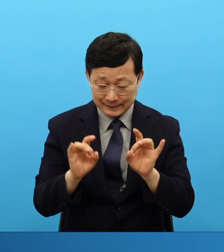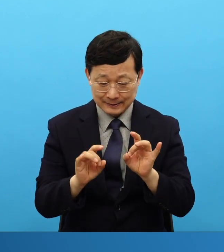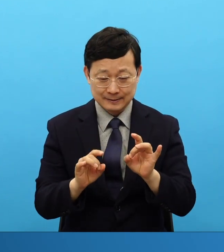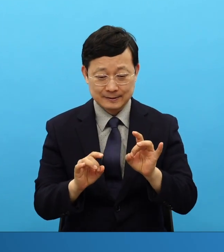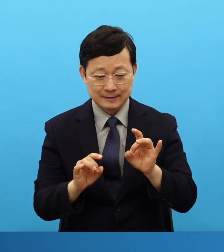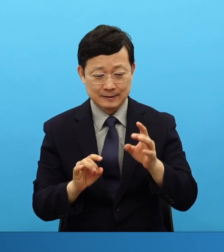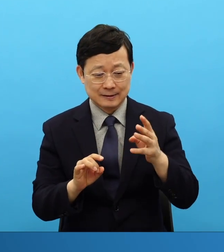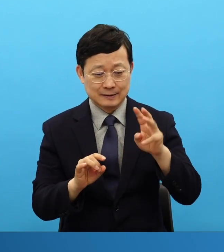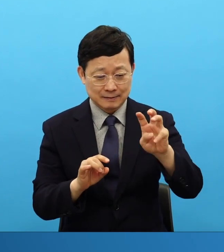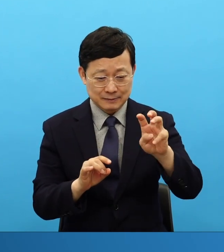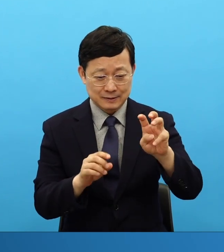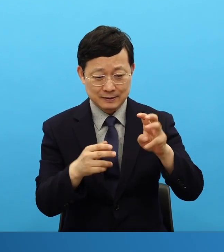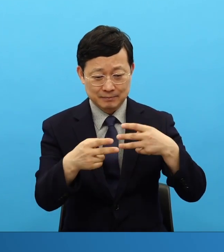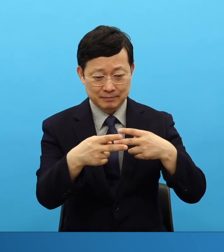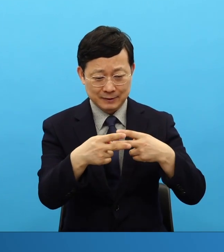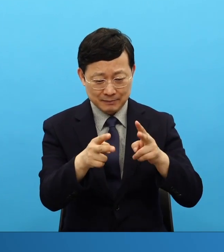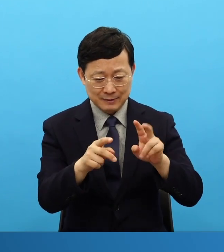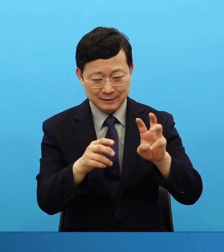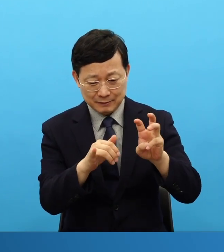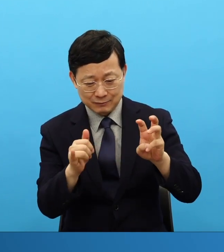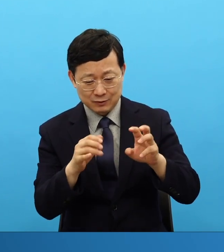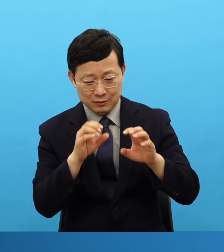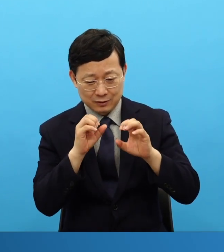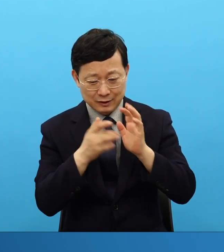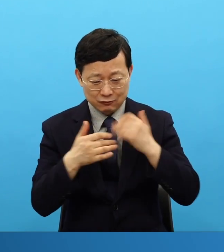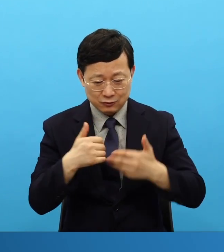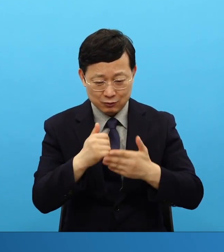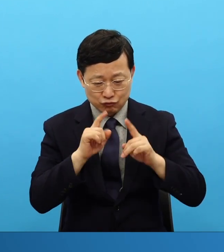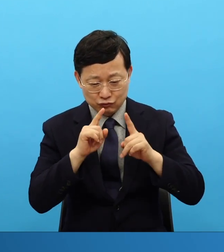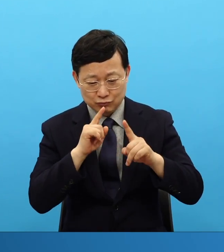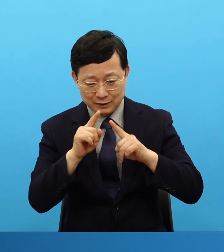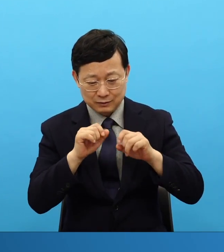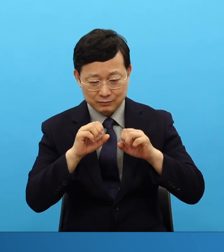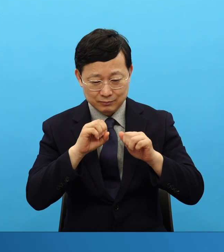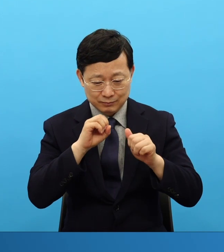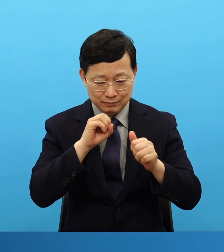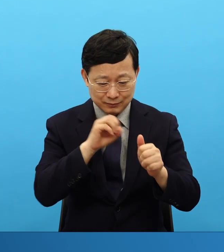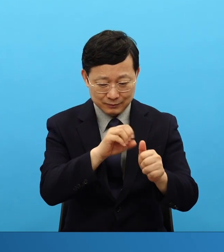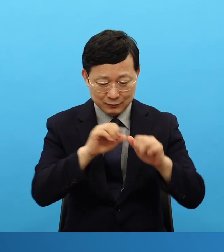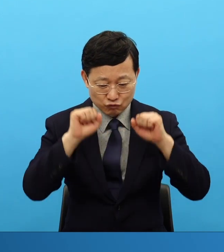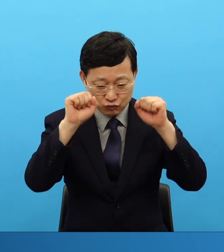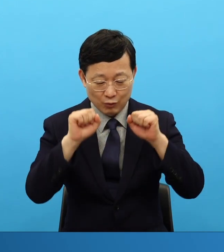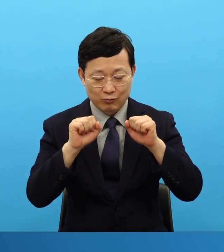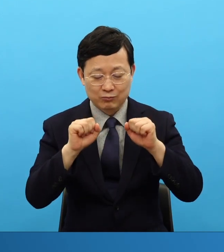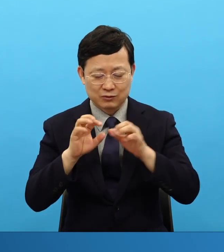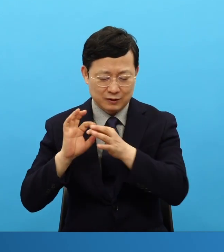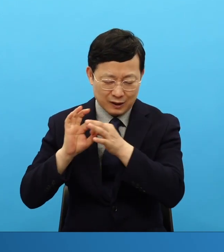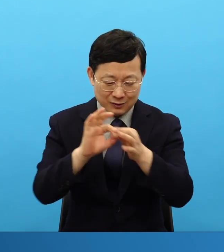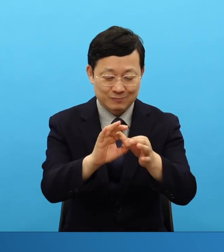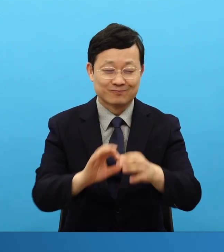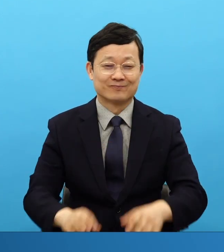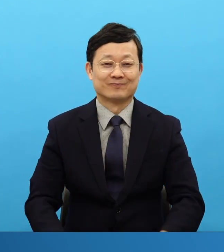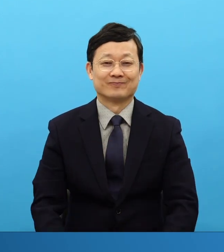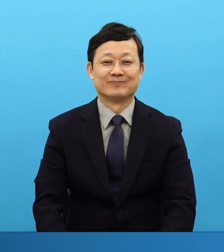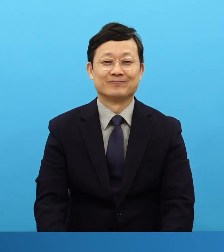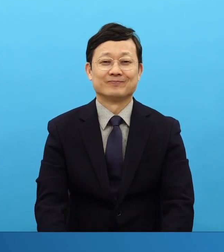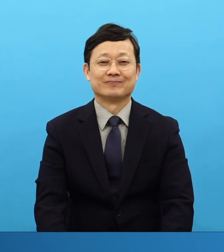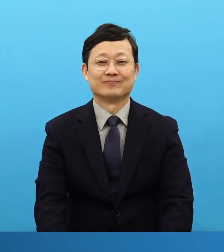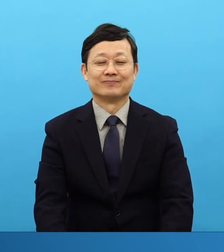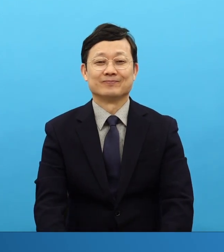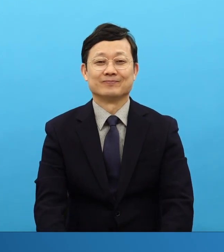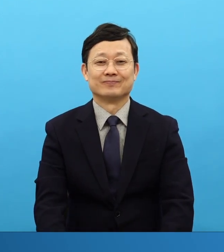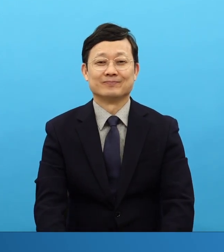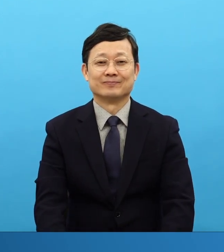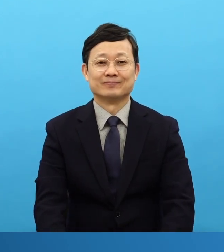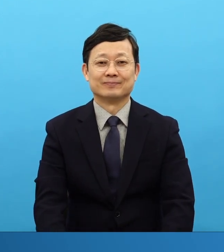30시스템 운동에 집중하고 있습니다. 특히 4월부터 9월에 개최되는 전도 집중 훈련을 통해 학생